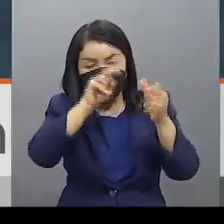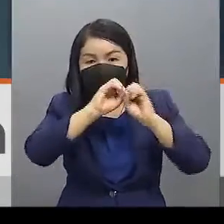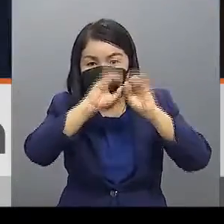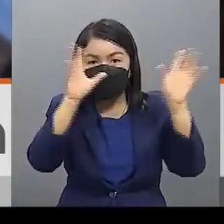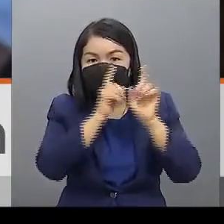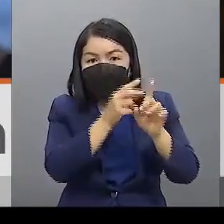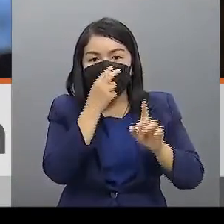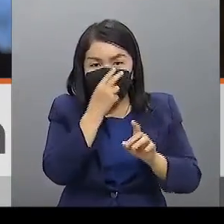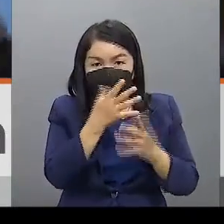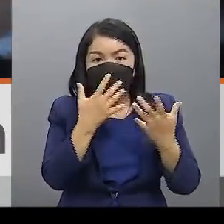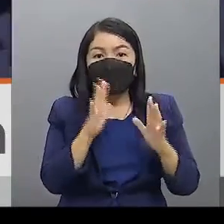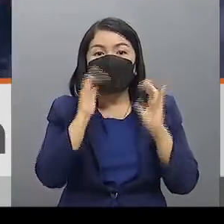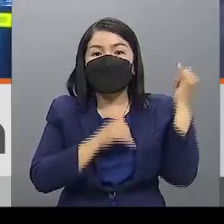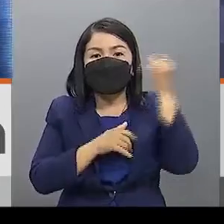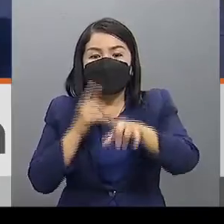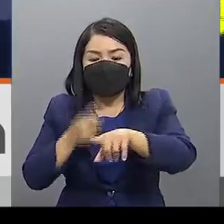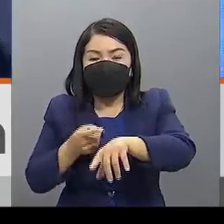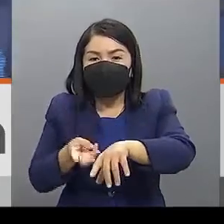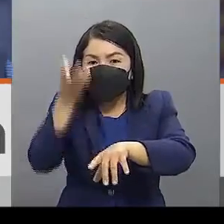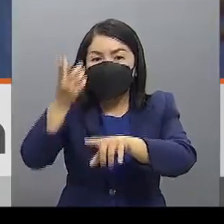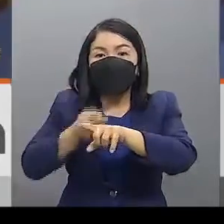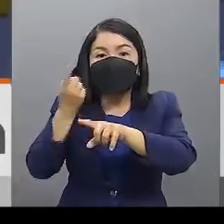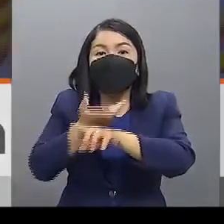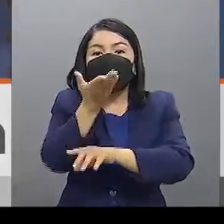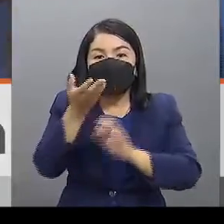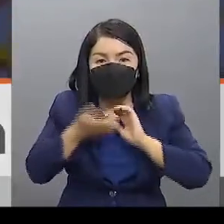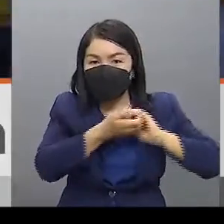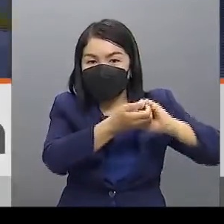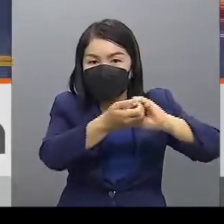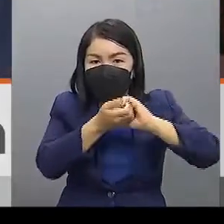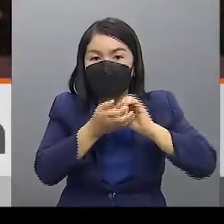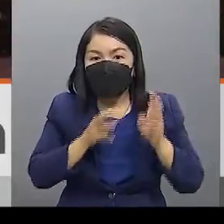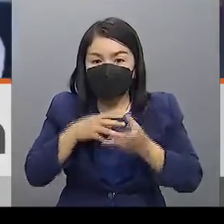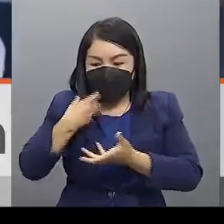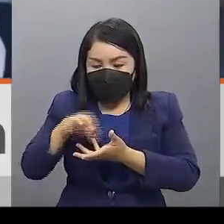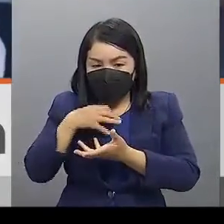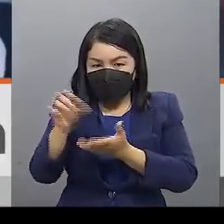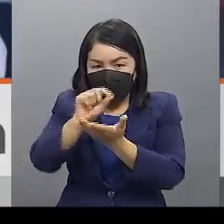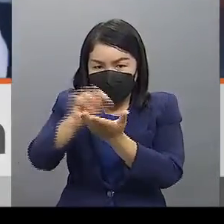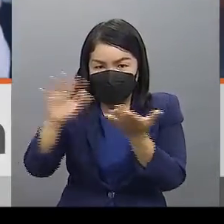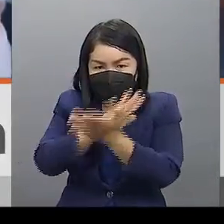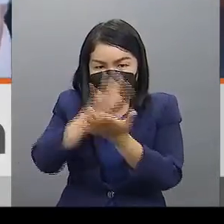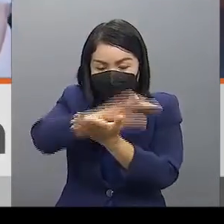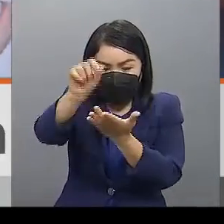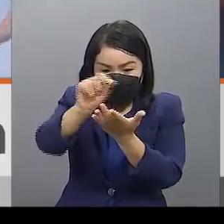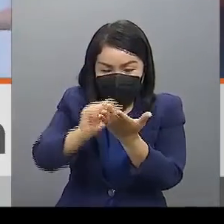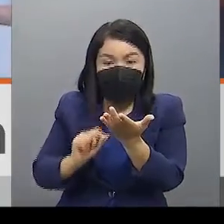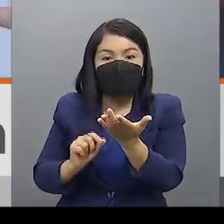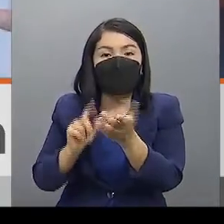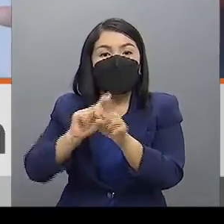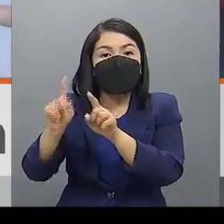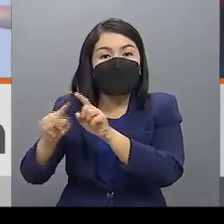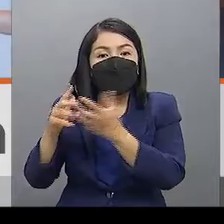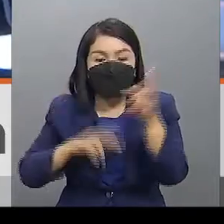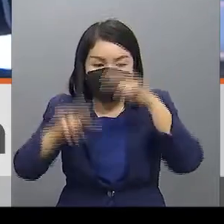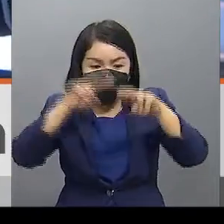มาทำธุระชั่วคราวขอความร่วมมือทุกคนให้ข้อมูลในแบบฟอร์มชม.4เพื่อให้เจ้าพนักงานควบคุมโรคเป็น